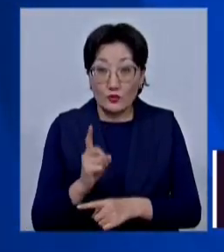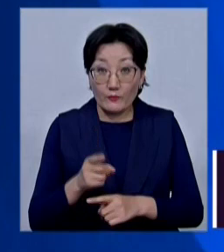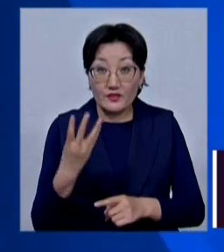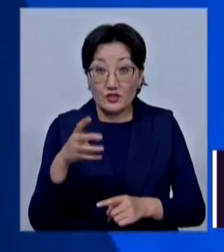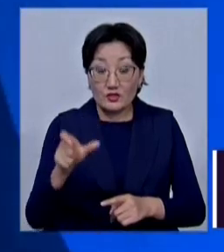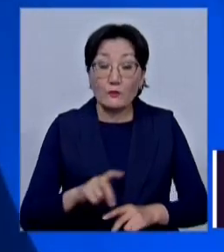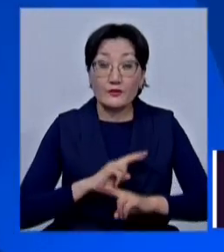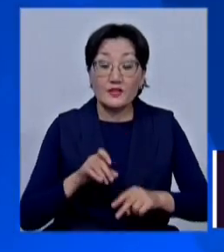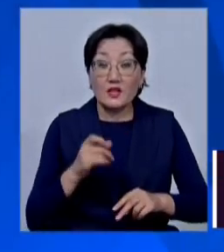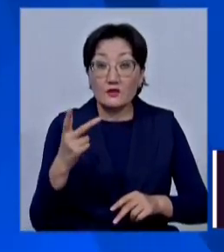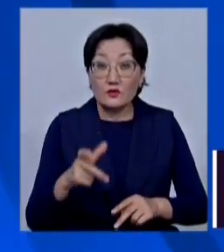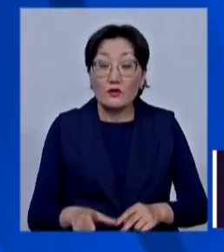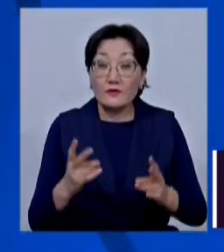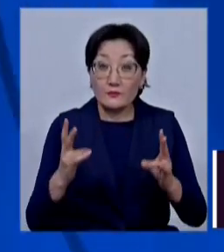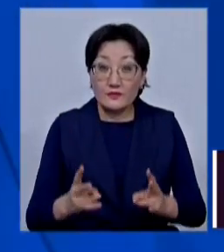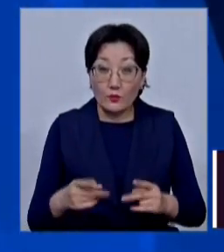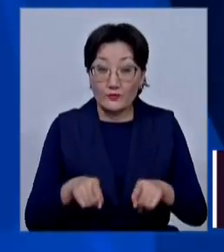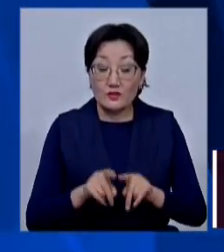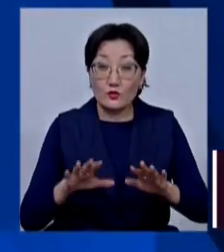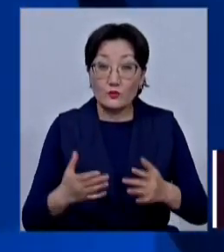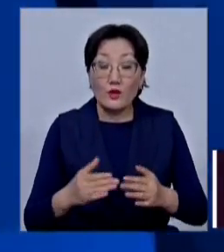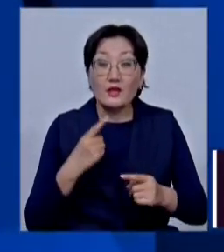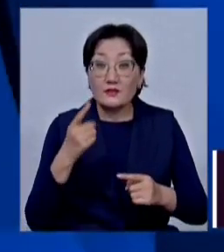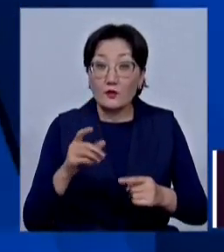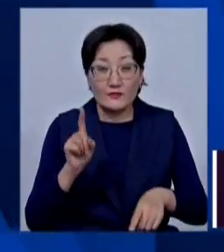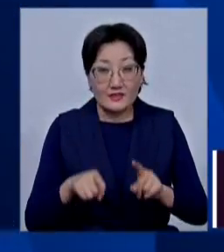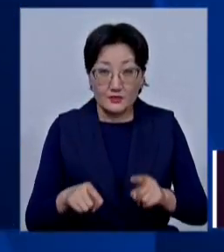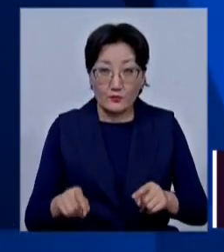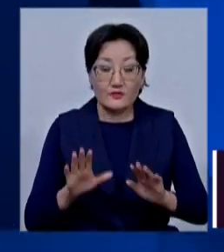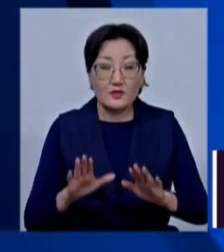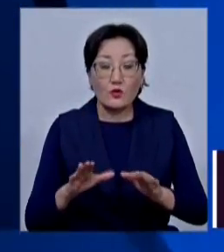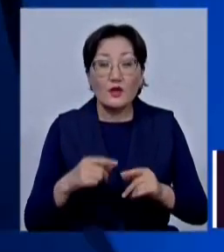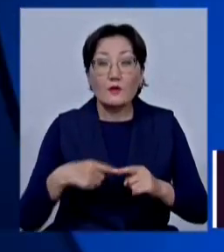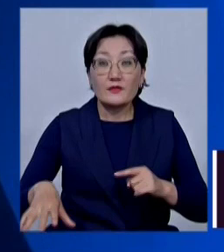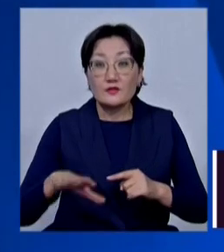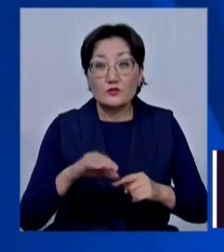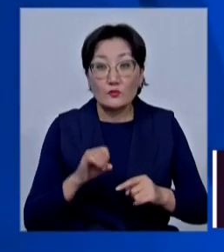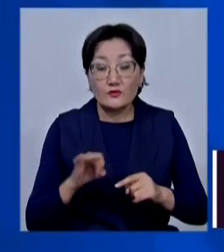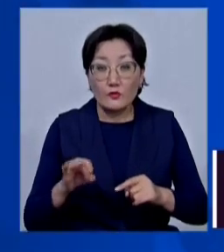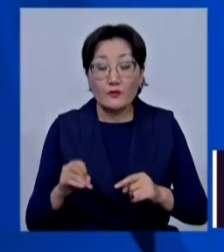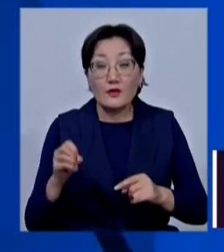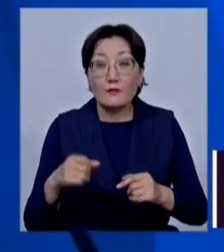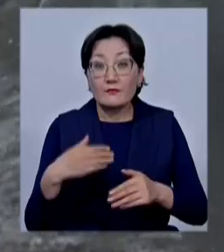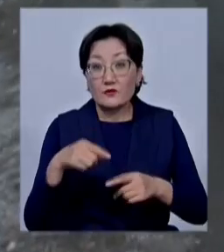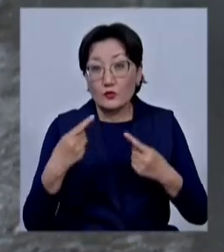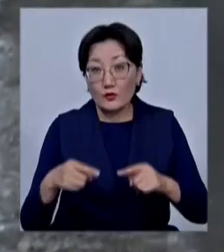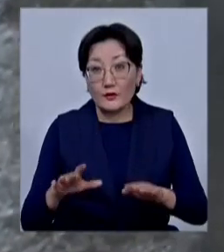четверо погибших и трое пострадавших. Подобные случаи далеко не редкость не только за чертой города, но и в его